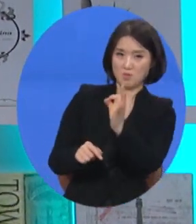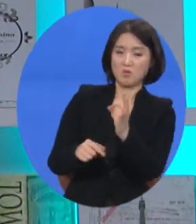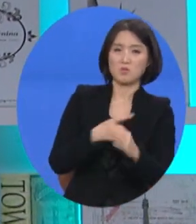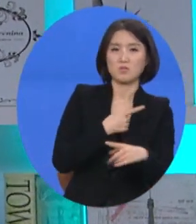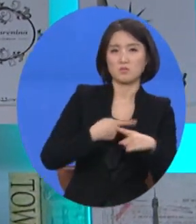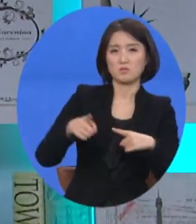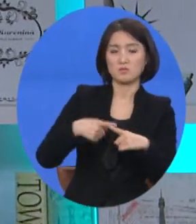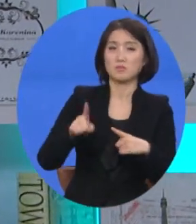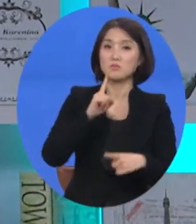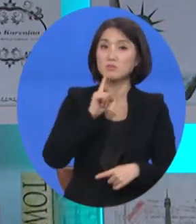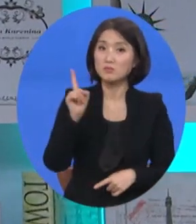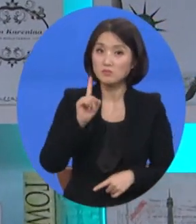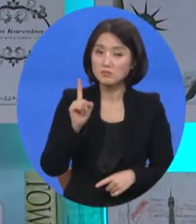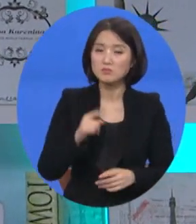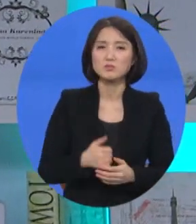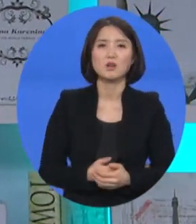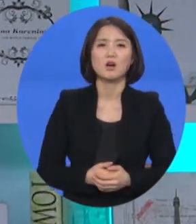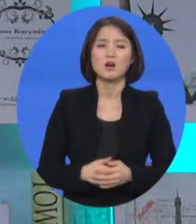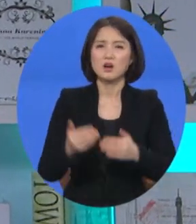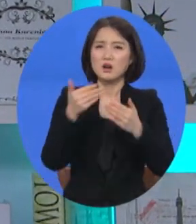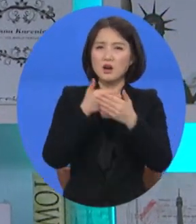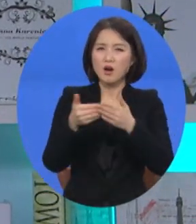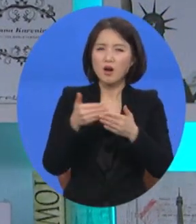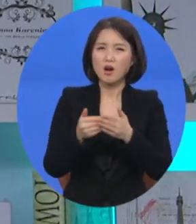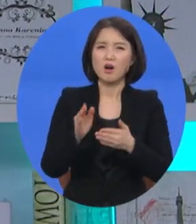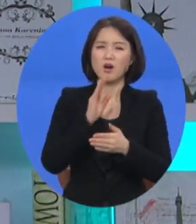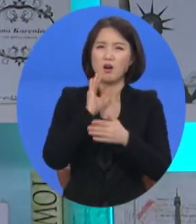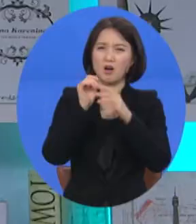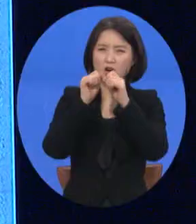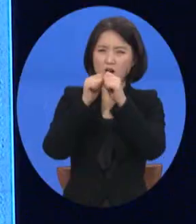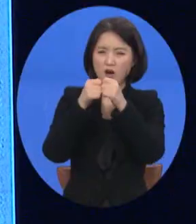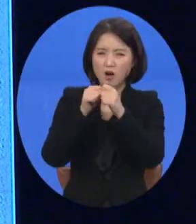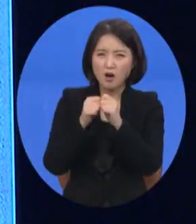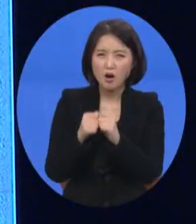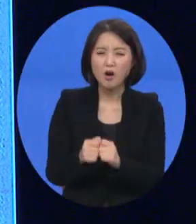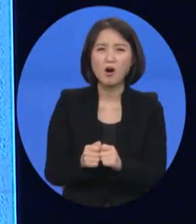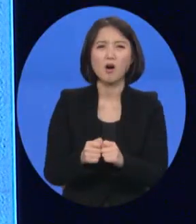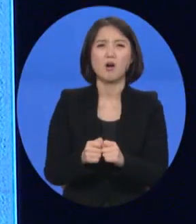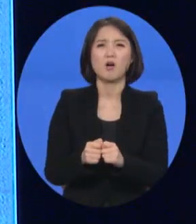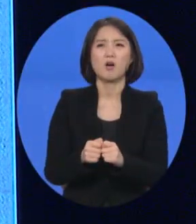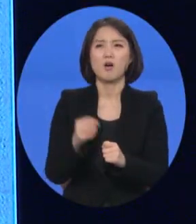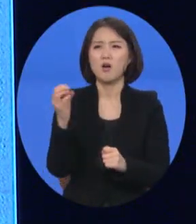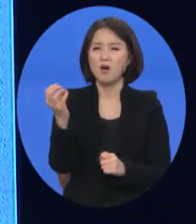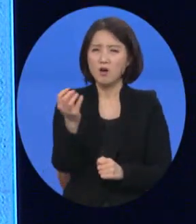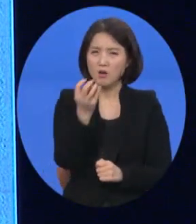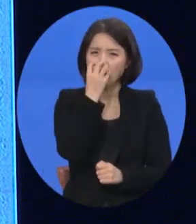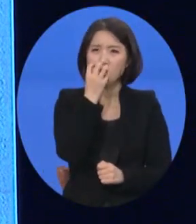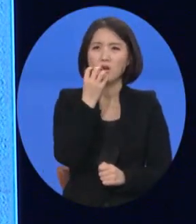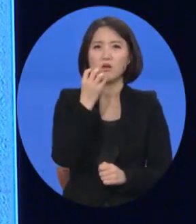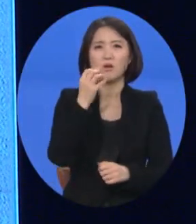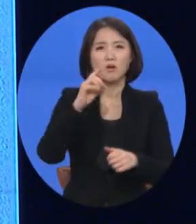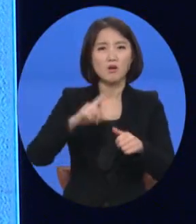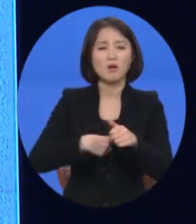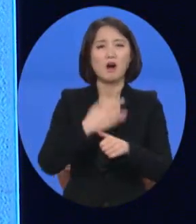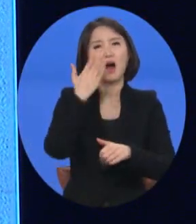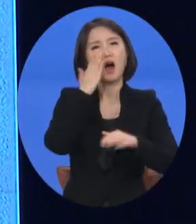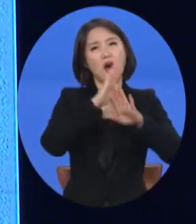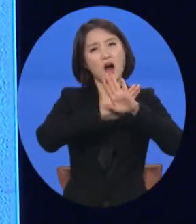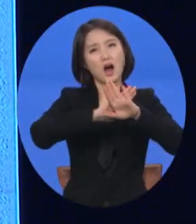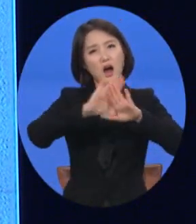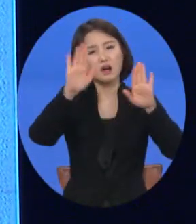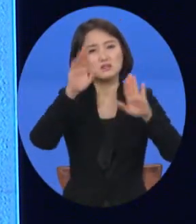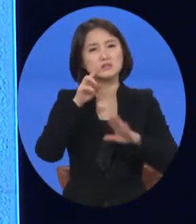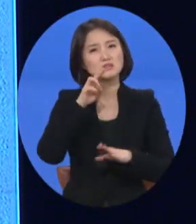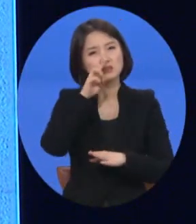지극히 전교 아고고 미워하기 가 지그 캐서 가히 하늘의 조화를 뺏을 만 하다 이렇게